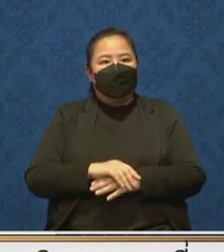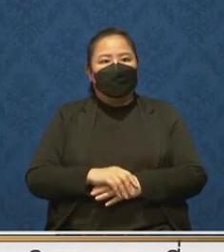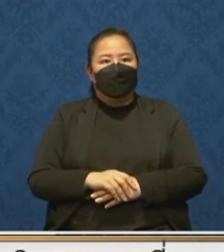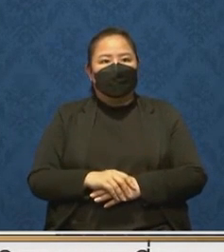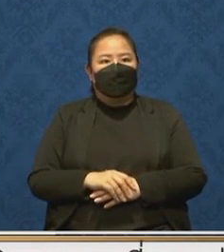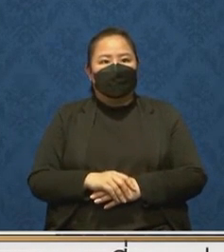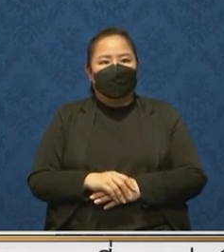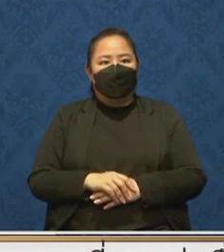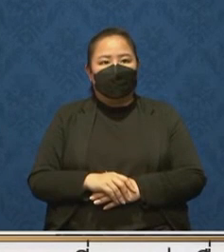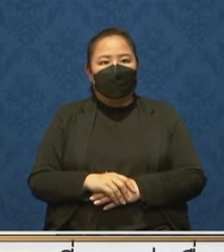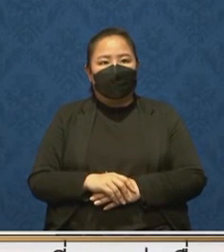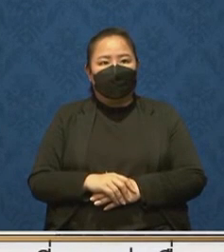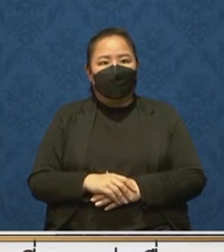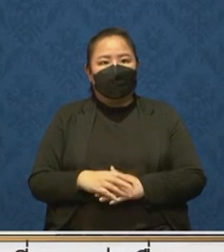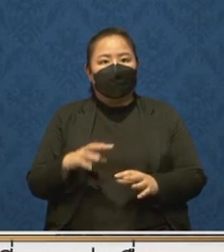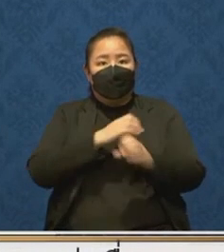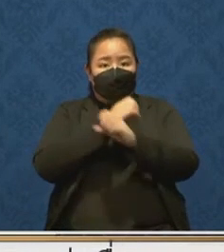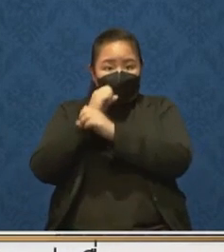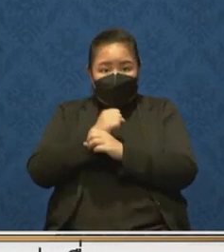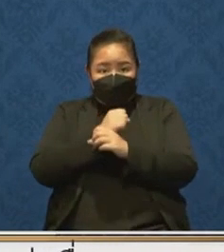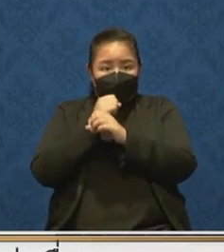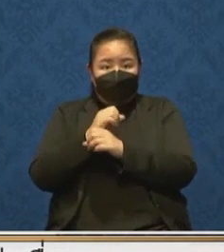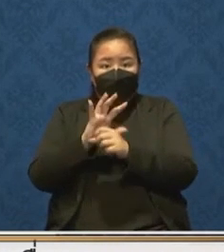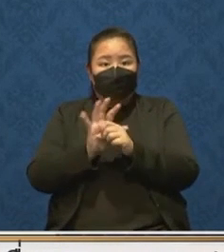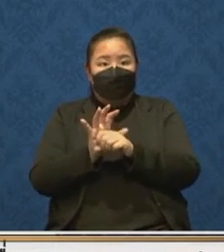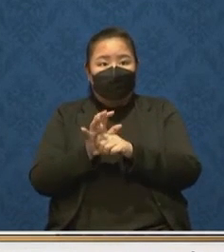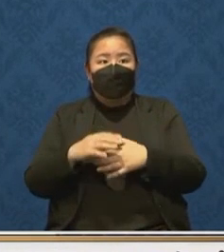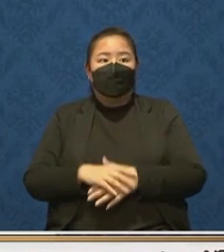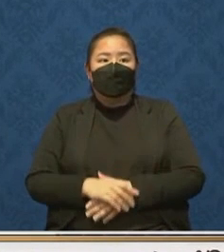พี่ราเวียในการเป้องกโวิดต่ไป